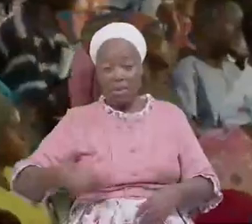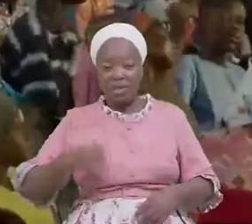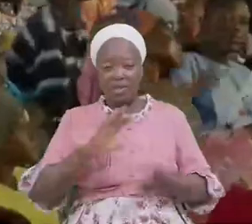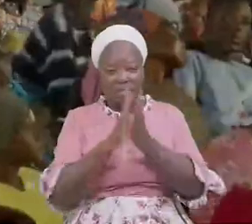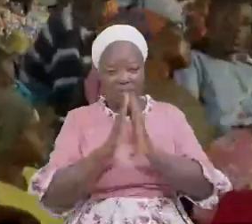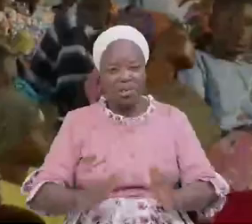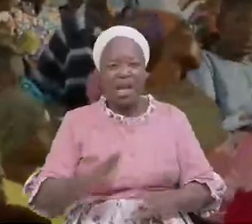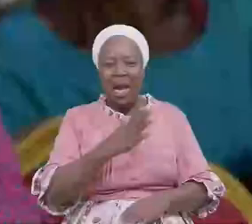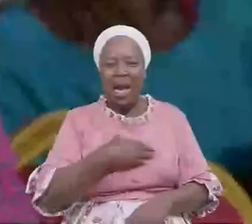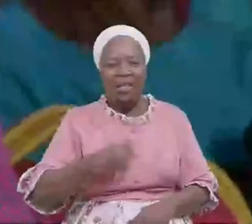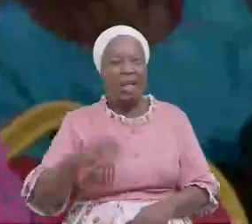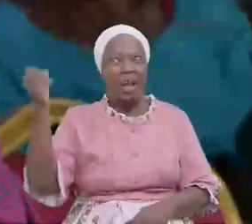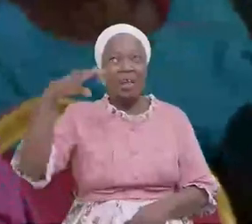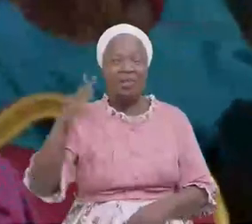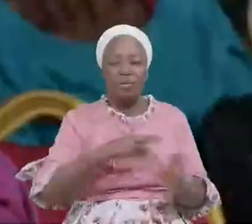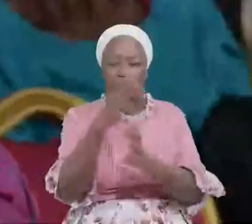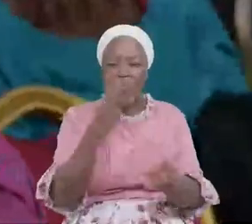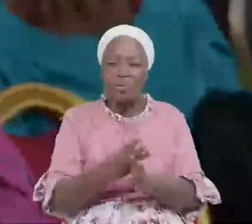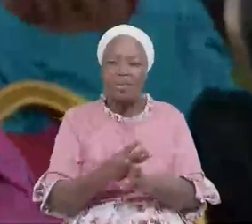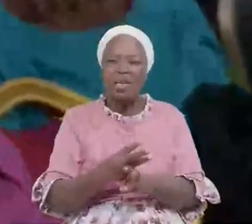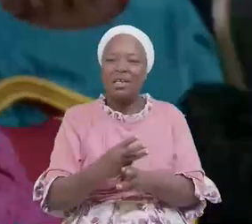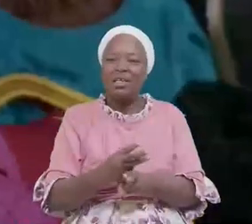Il est la lumière du monde.